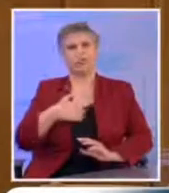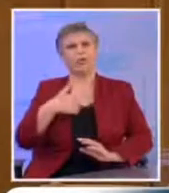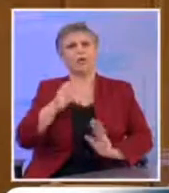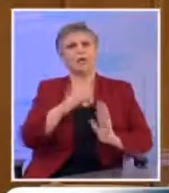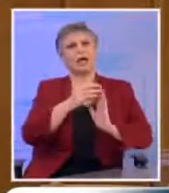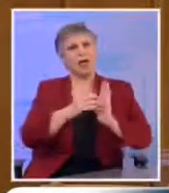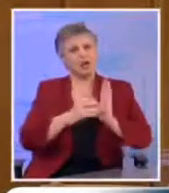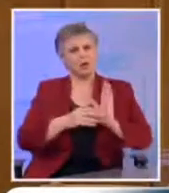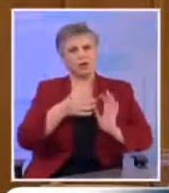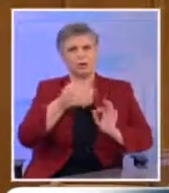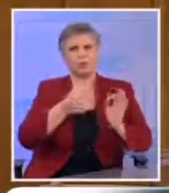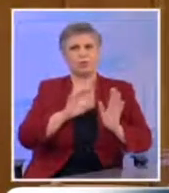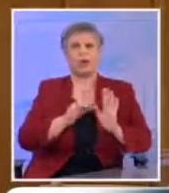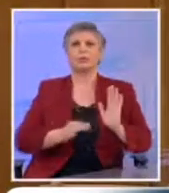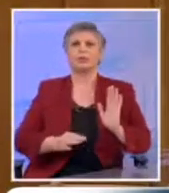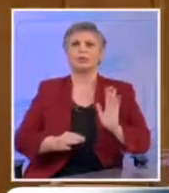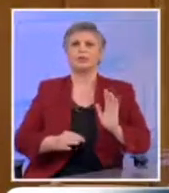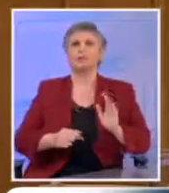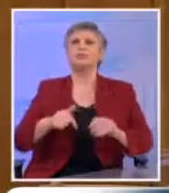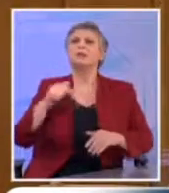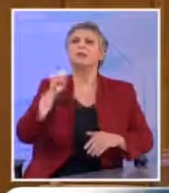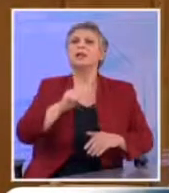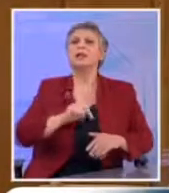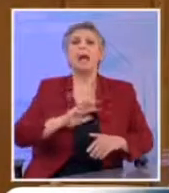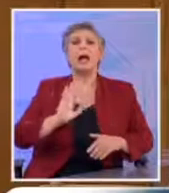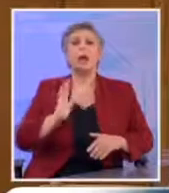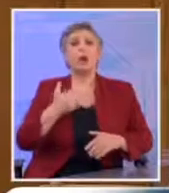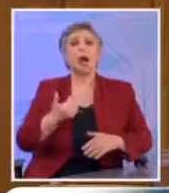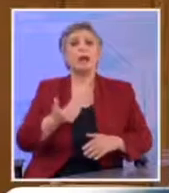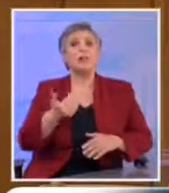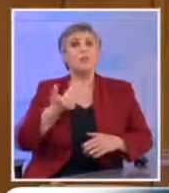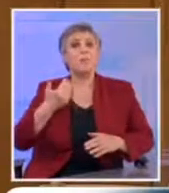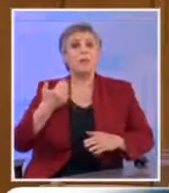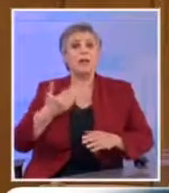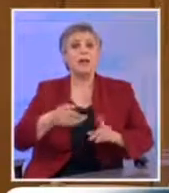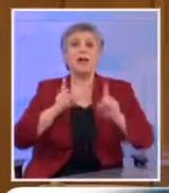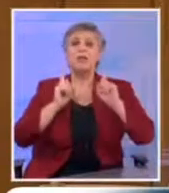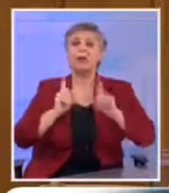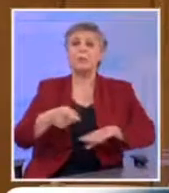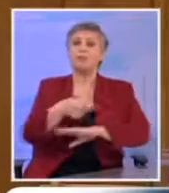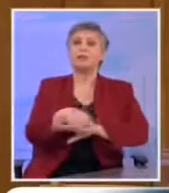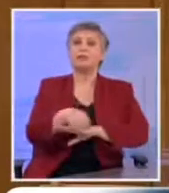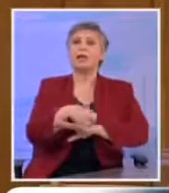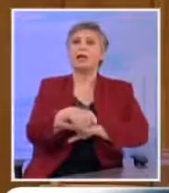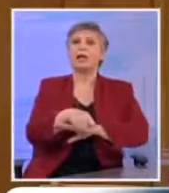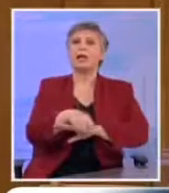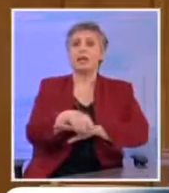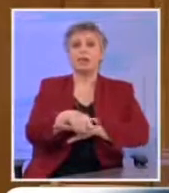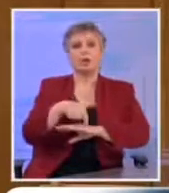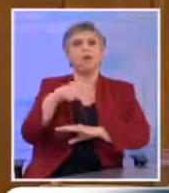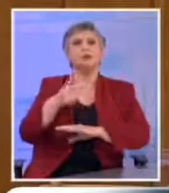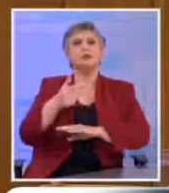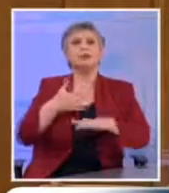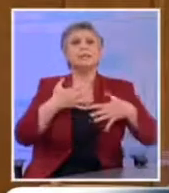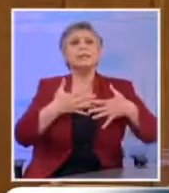κατοίκον περιορισμός κράτησης συγγενών κατά τη διάρκεια της προδικασίας, συγγενών μέχρι και δεύτερου βαθμού, για πράξεις που